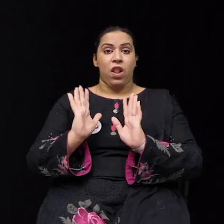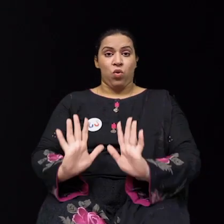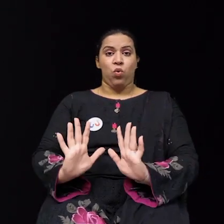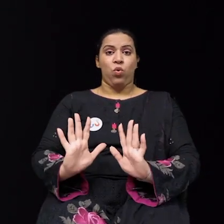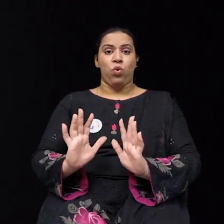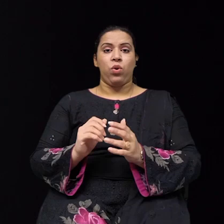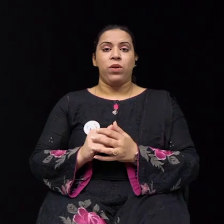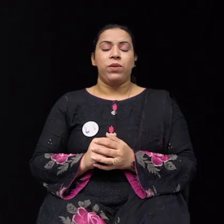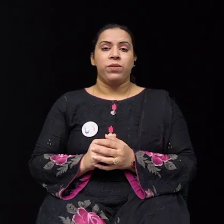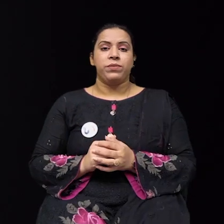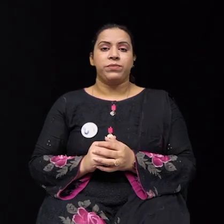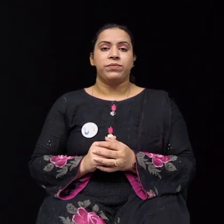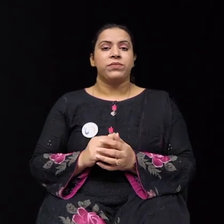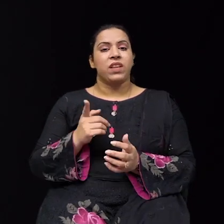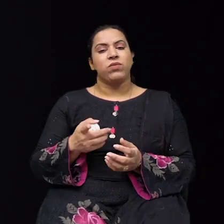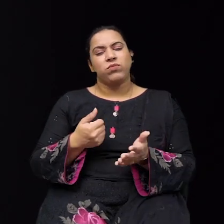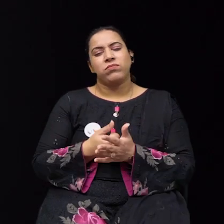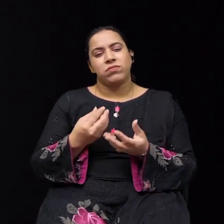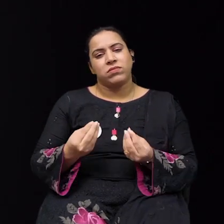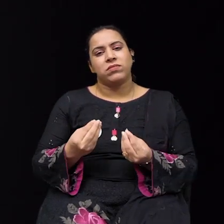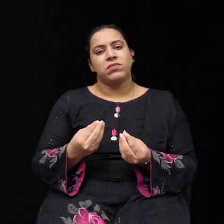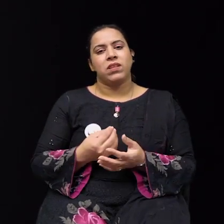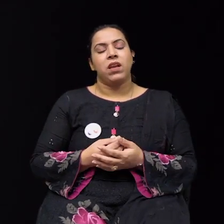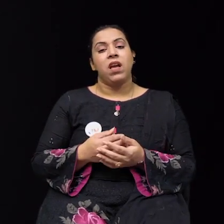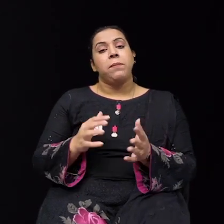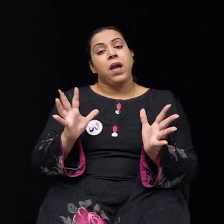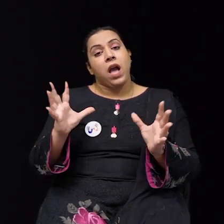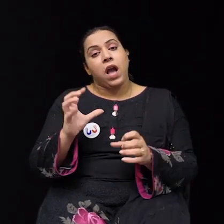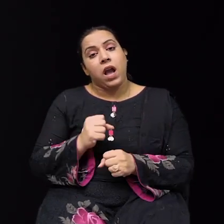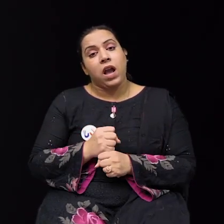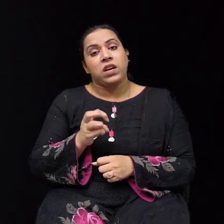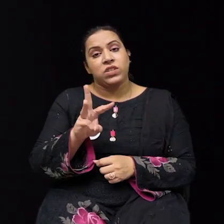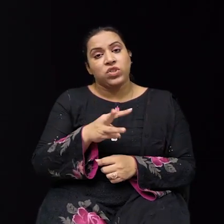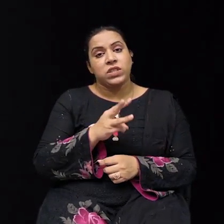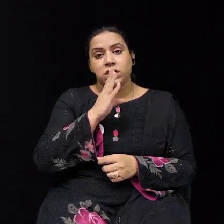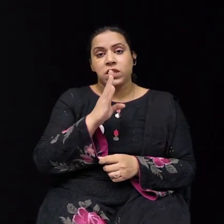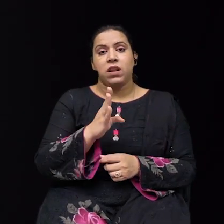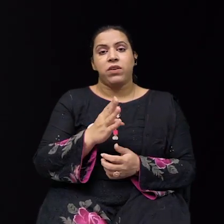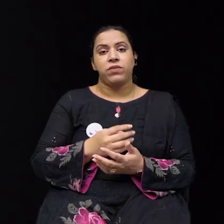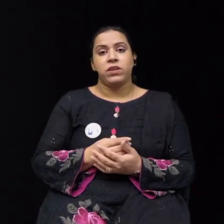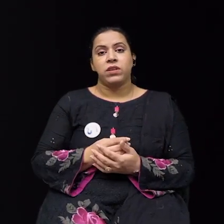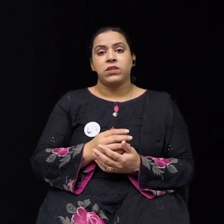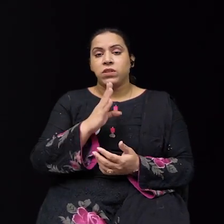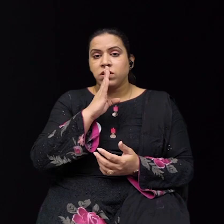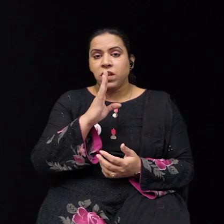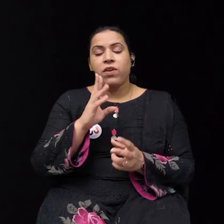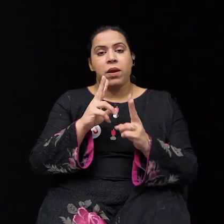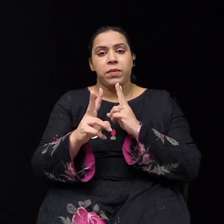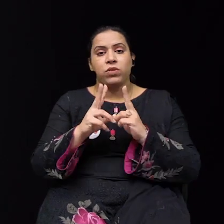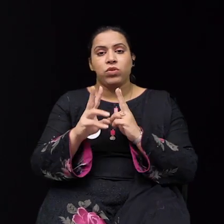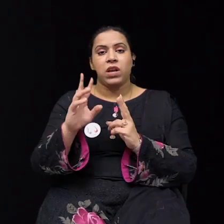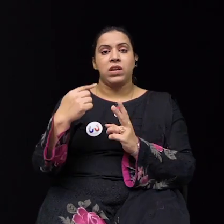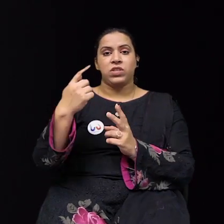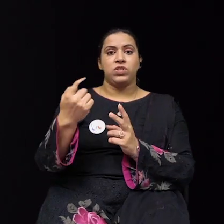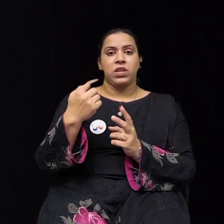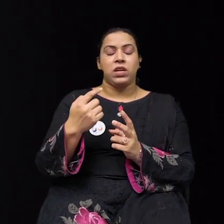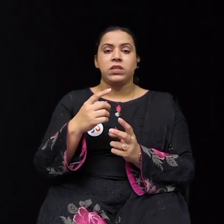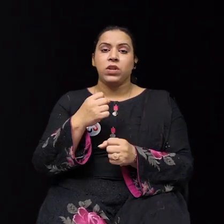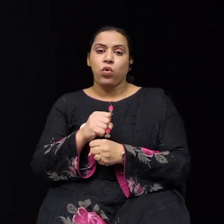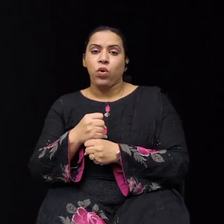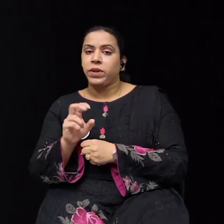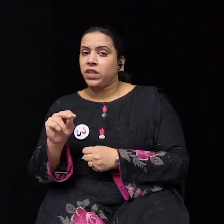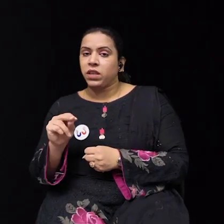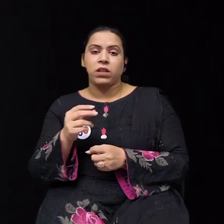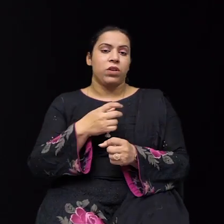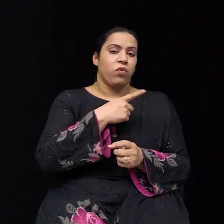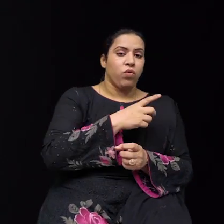خود روک سکتے ہیں, ہم وہ تو کریں. ہم ہر چیز کی طرف دوسری باتوں کا اشارہ کرتے ہیں کہ